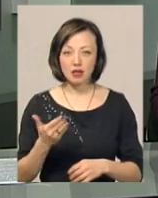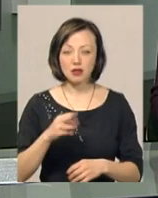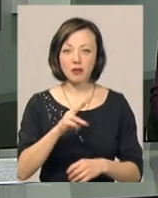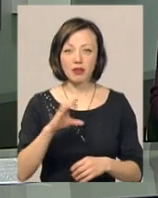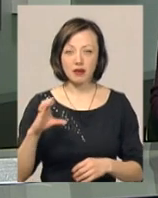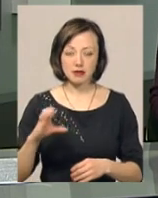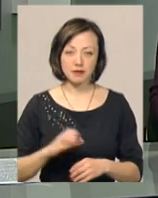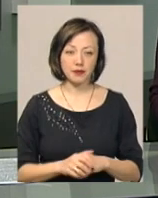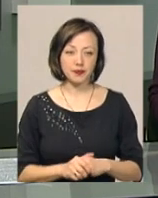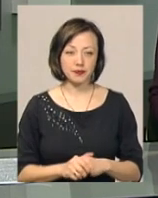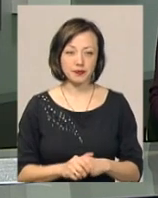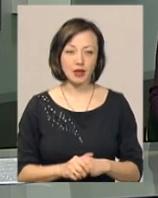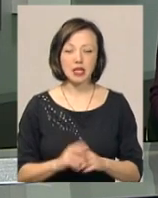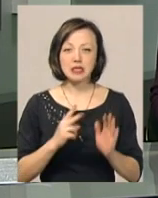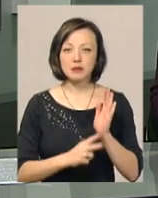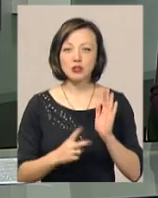ситуацій Андрій Козак.